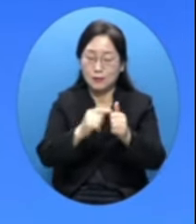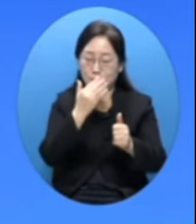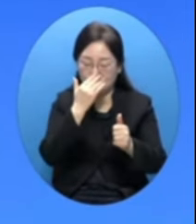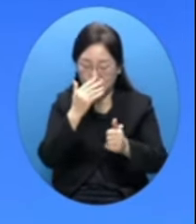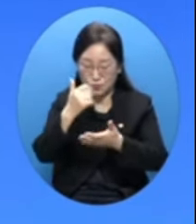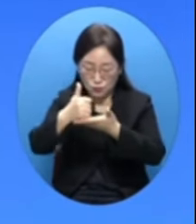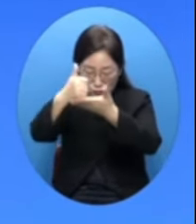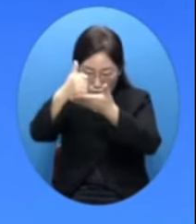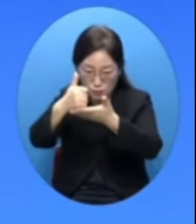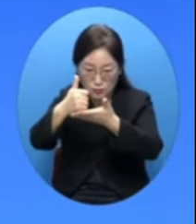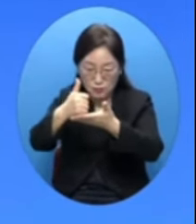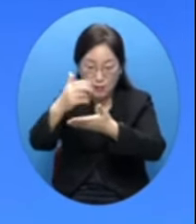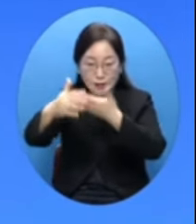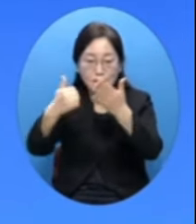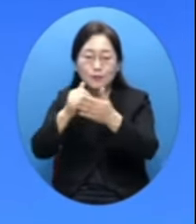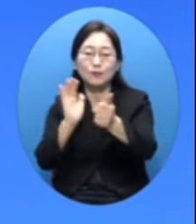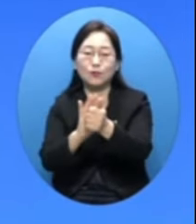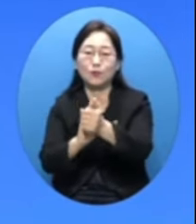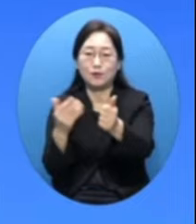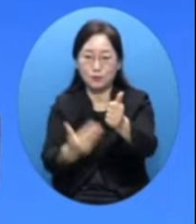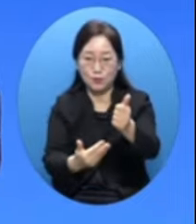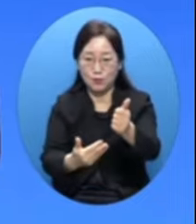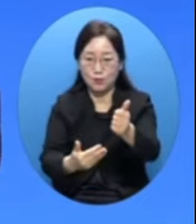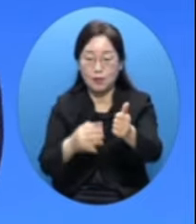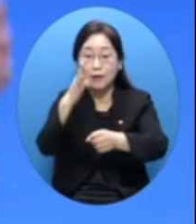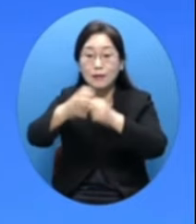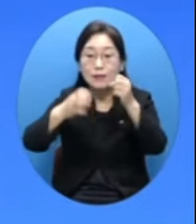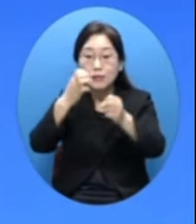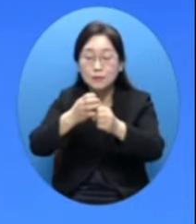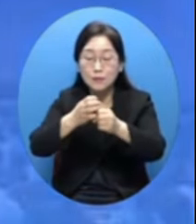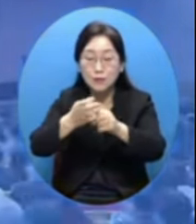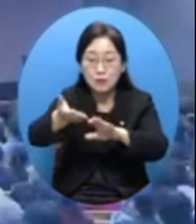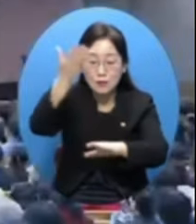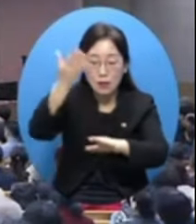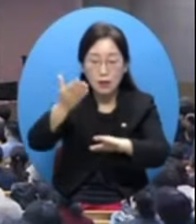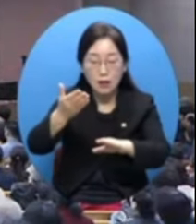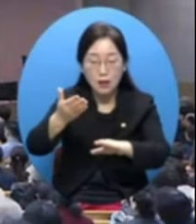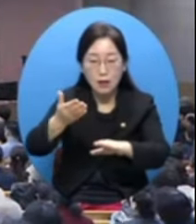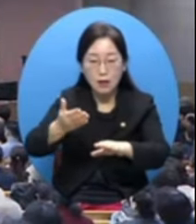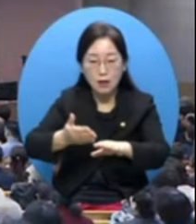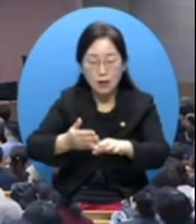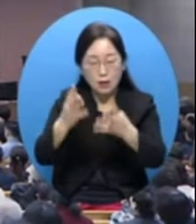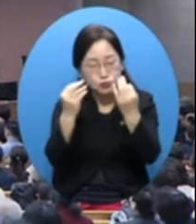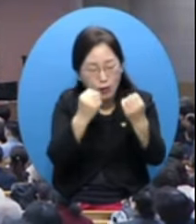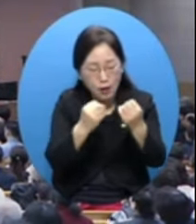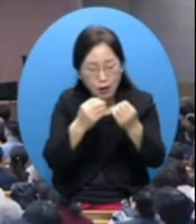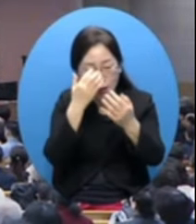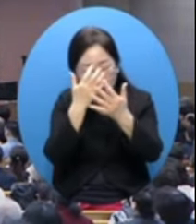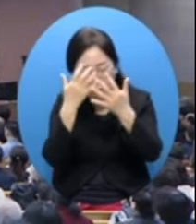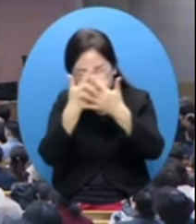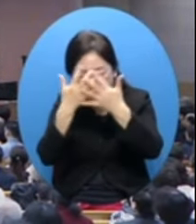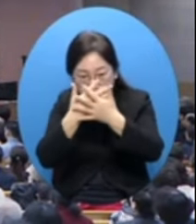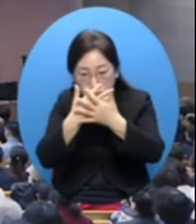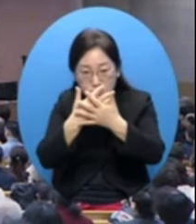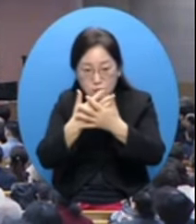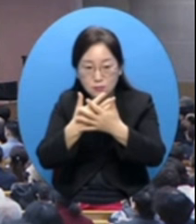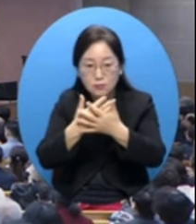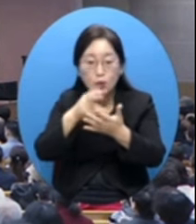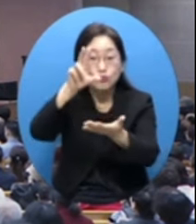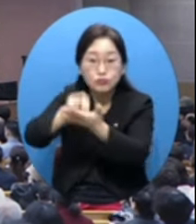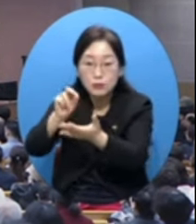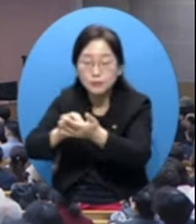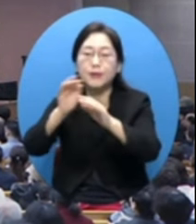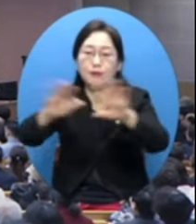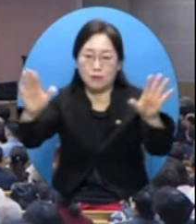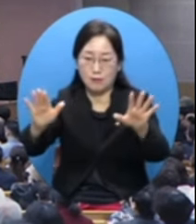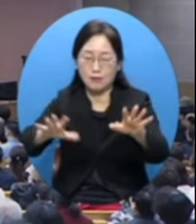때 하나님께서 그와 함께 해주셔서 42여 년 동안 수학계에 난제했던 서스틴 가설을 처음으로 해결해서